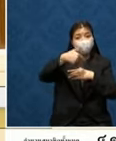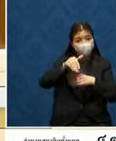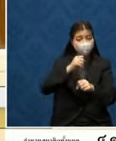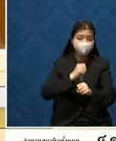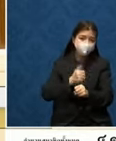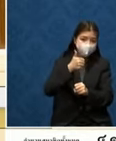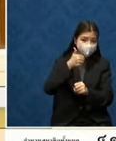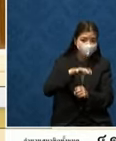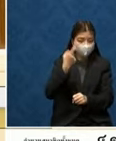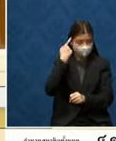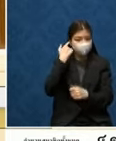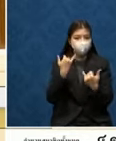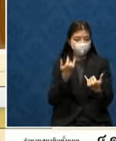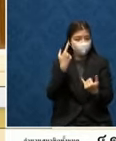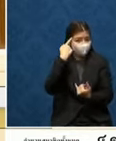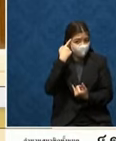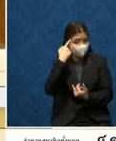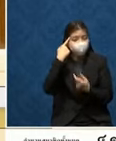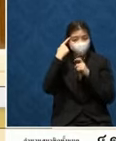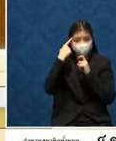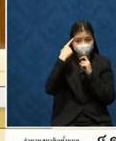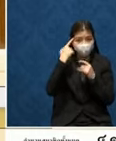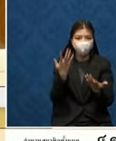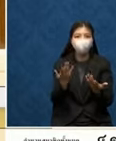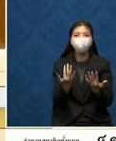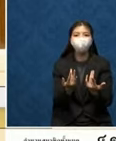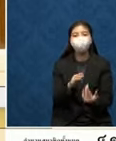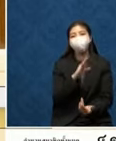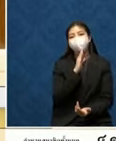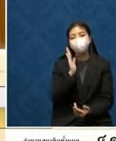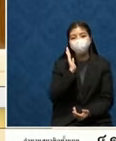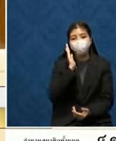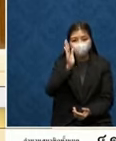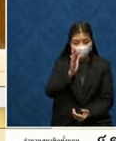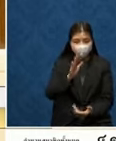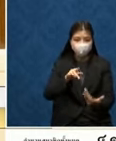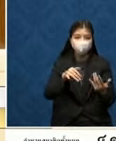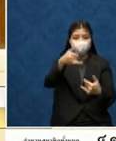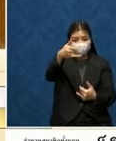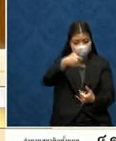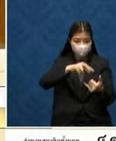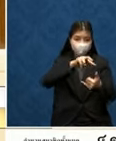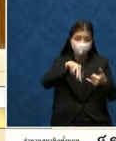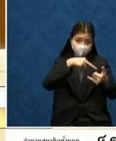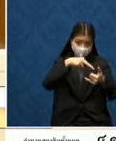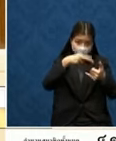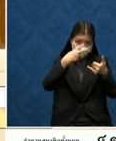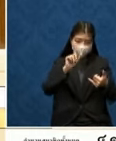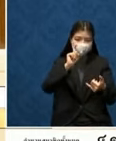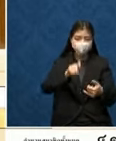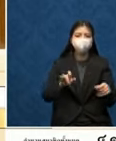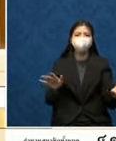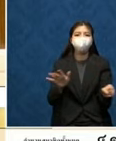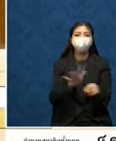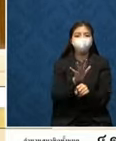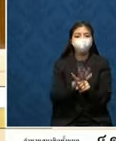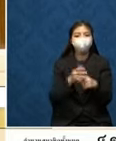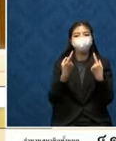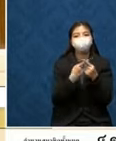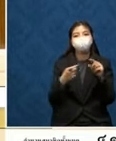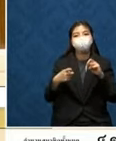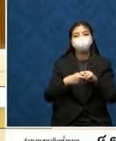มั้ยนะครับเพราะฉนั้นปัญหาของเราก็คือเมื่อเข้าไปบัตรักษาแล้วจะต้องอยู่ให้ครบถ้าในพื้นที่มันก็มีปัญหา